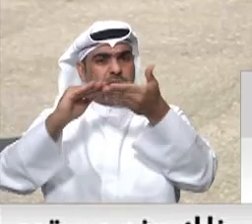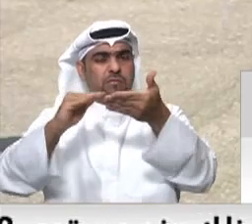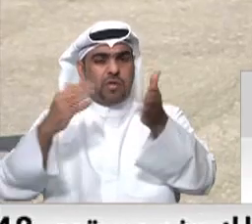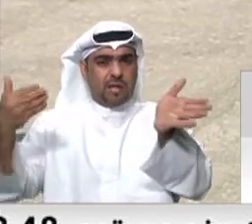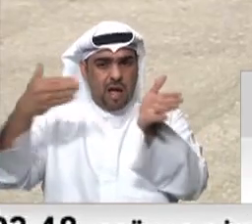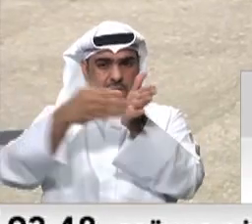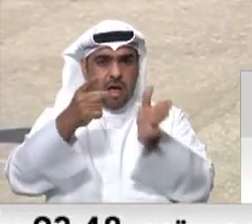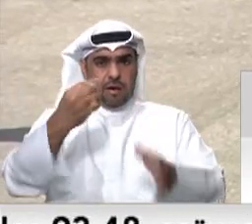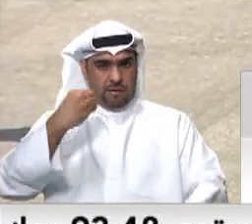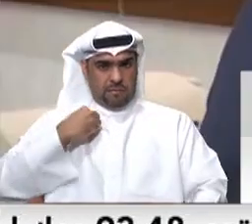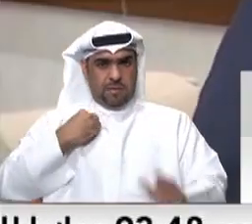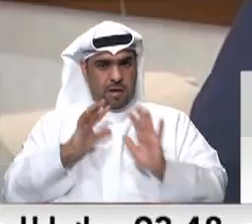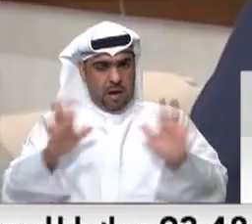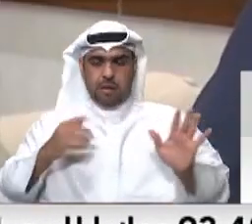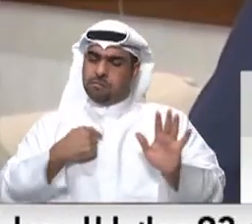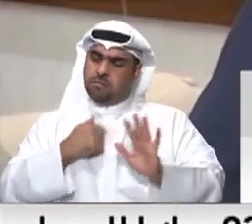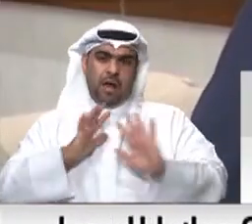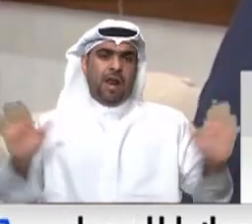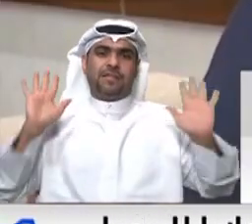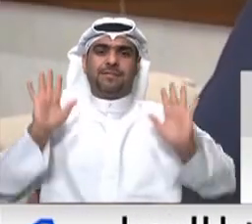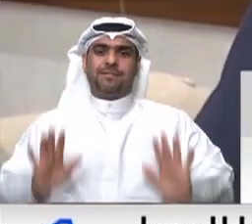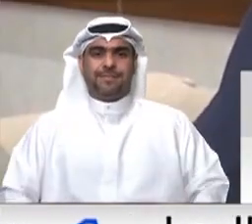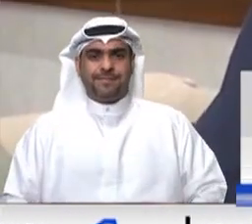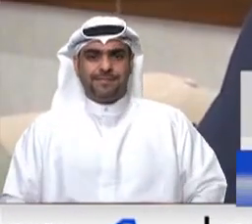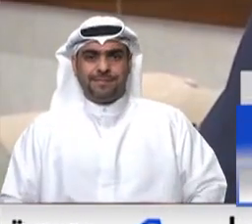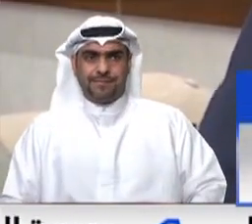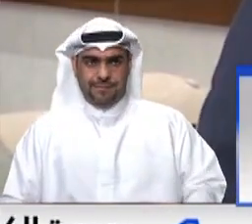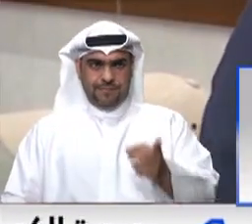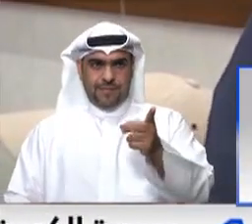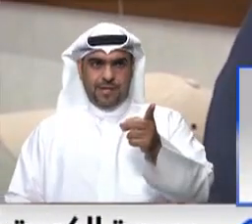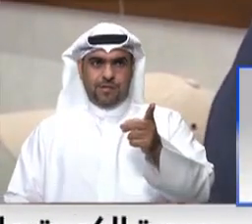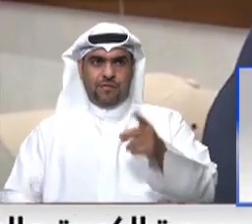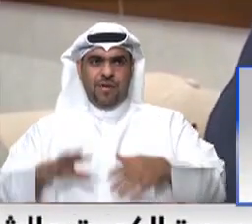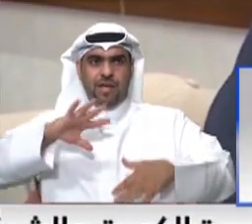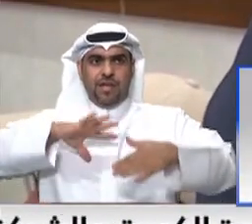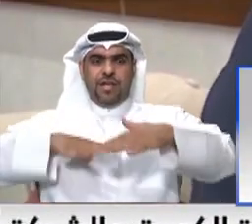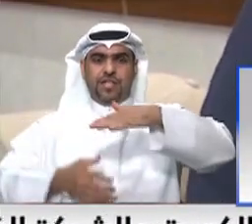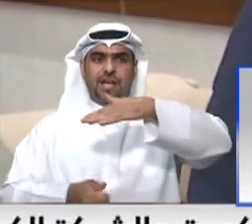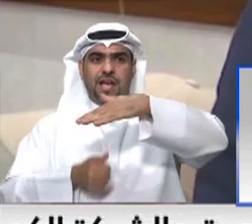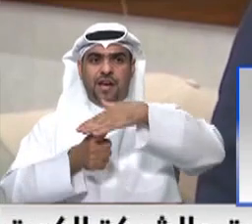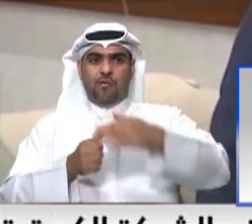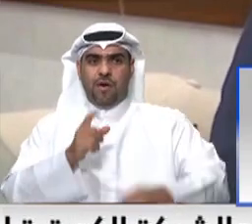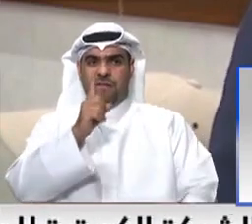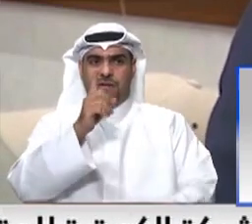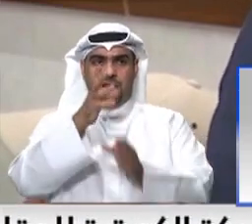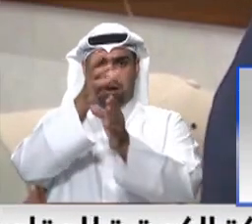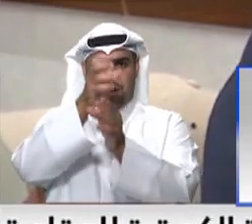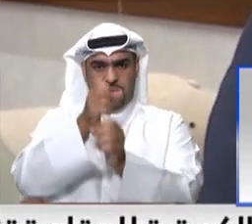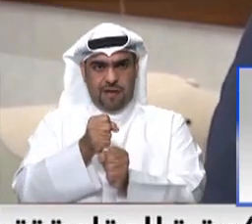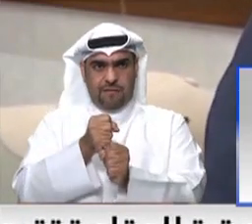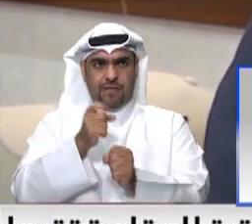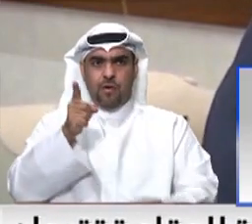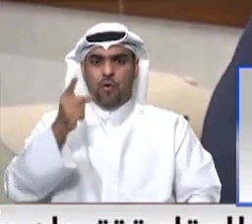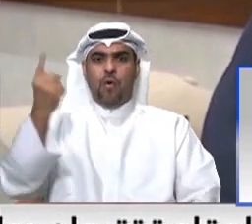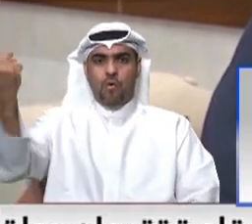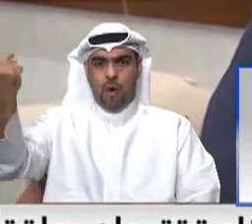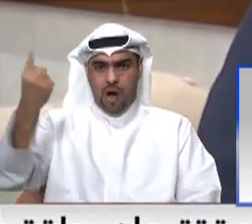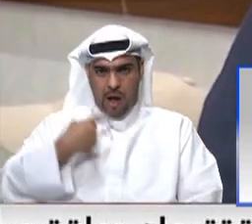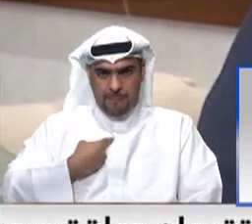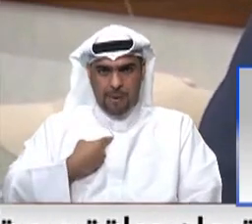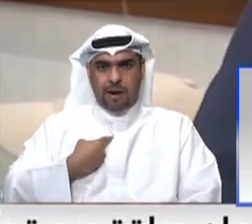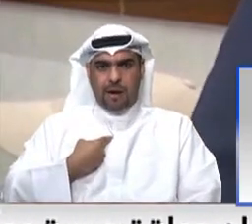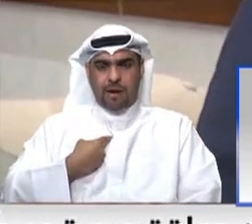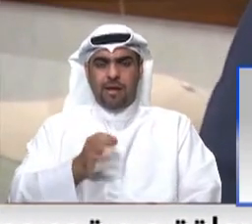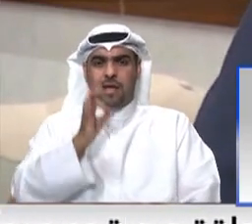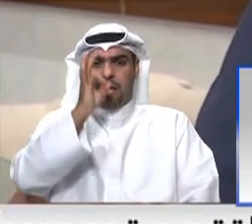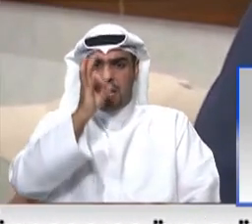في غزة المنكوبة. بأوامر سامية طبعا من حضرة صاحب السمو أمير البلاد والعهد ورئيس الحكومة، من أول يوم طبعا احنا بدينا مع إخواننا في